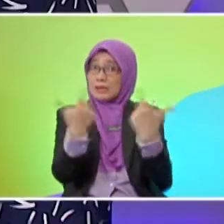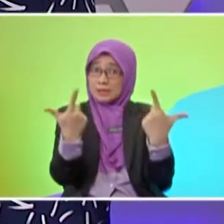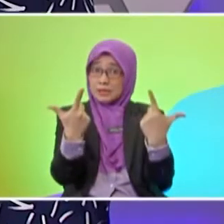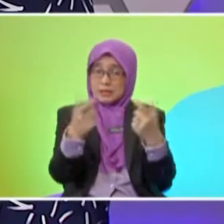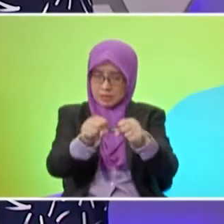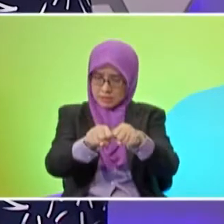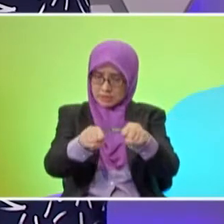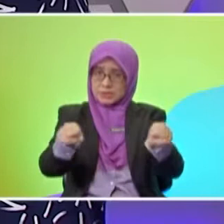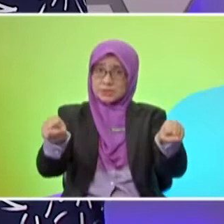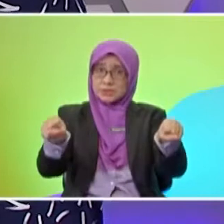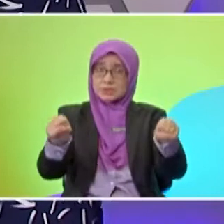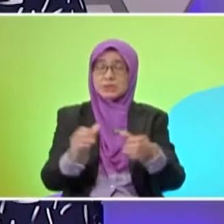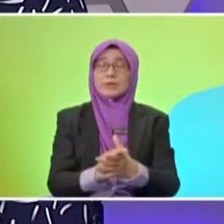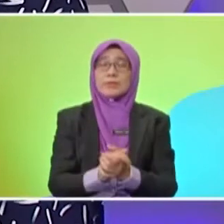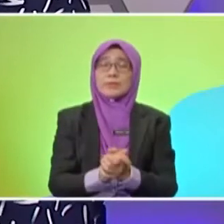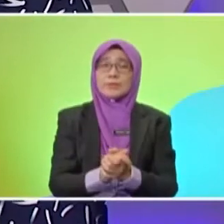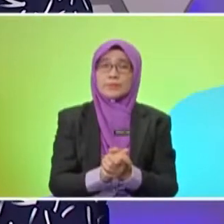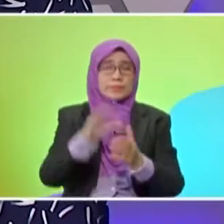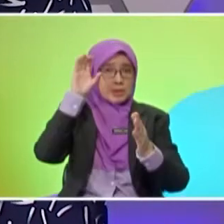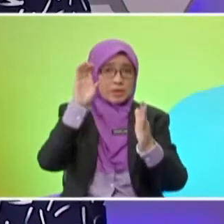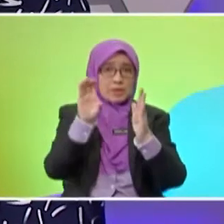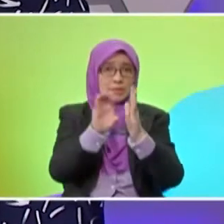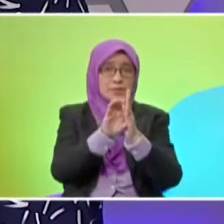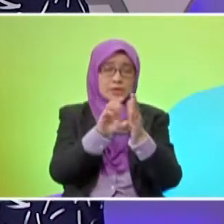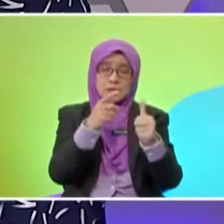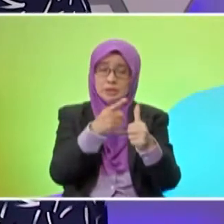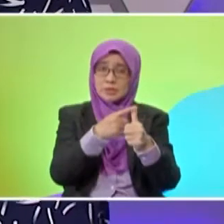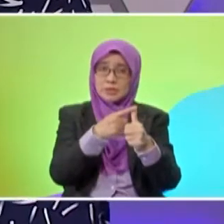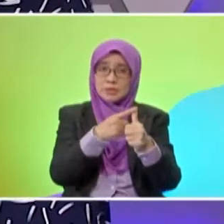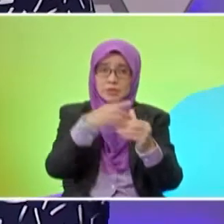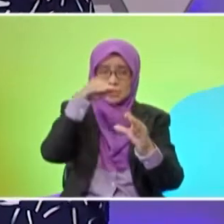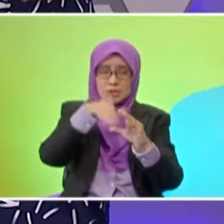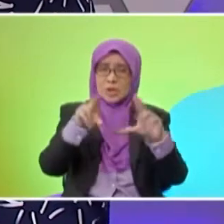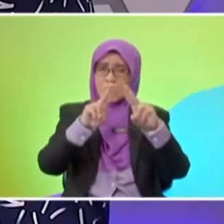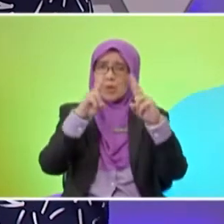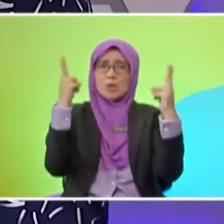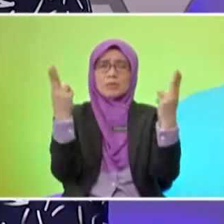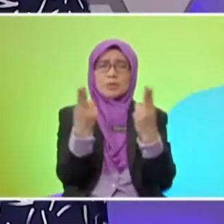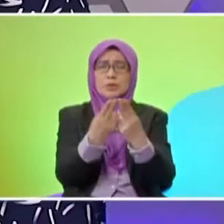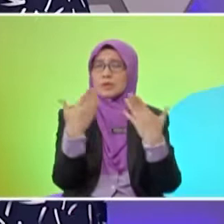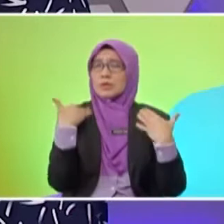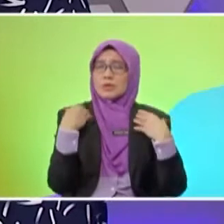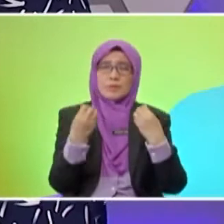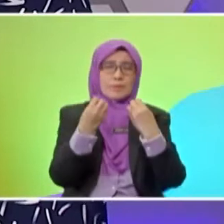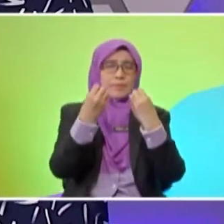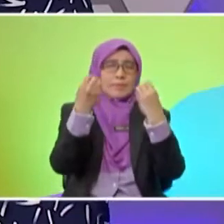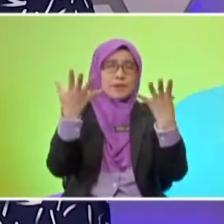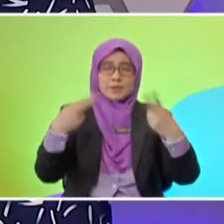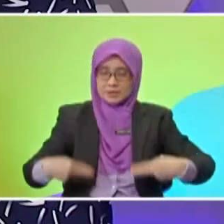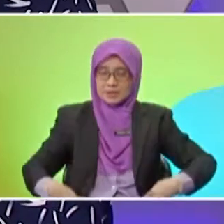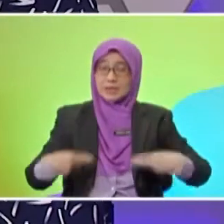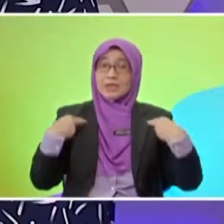hewan rezeki tidak gambar yang pertama tadi Kennedy banjarah satu habitat ada pelbagai Hidup itu medical kadang